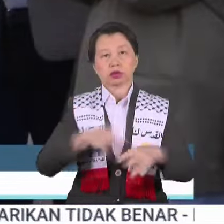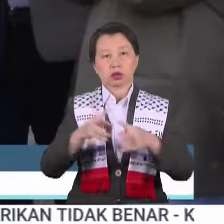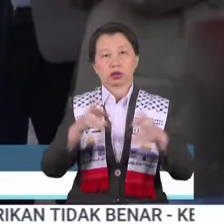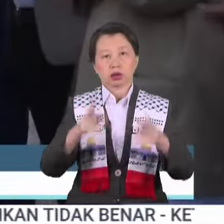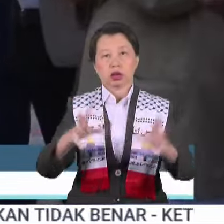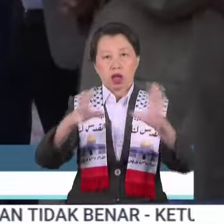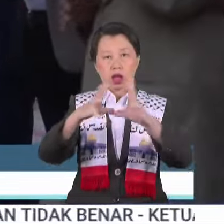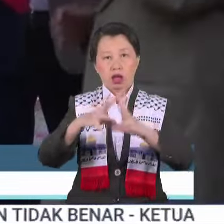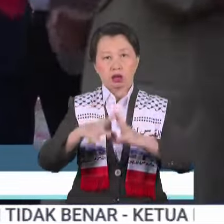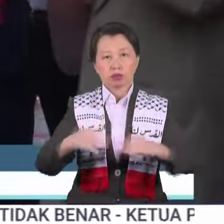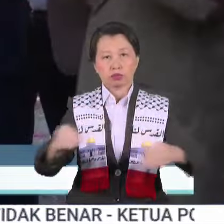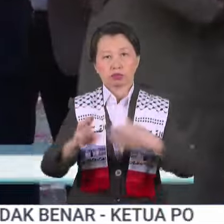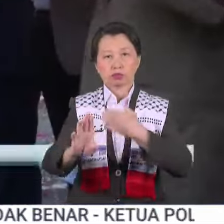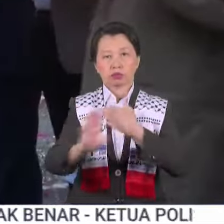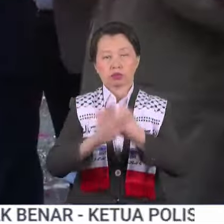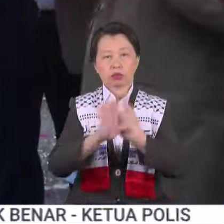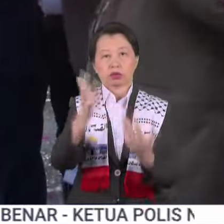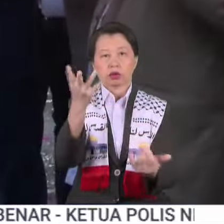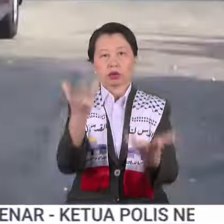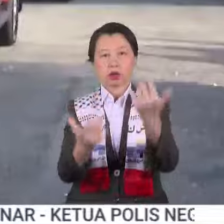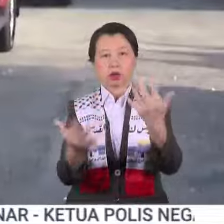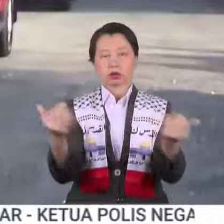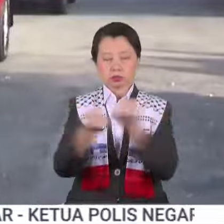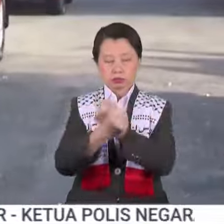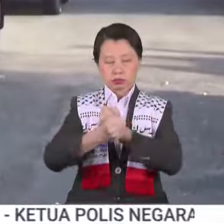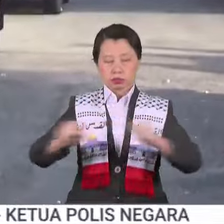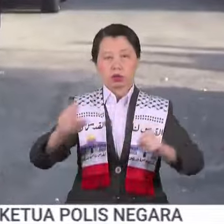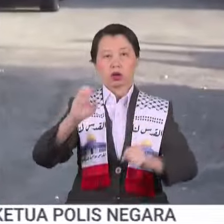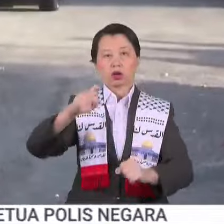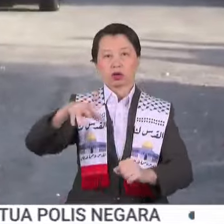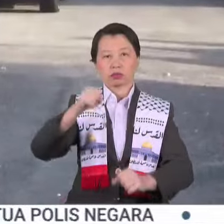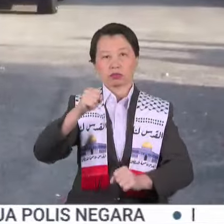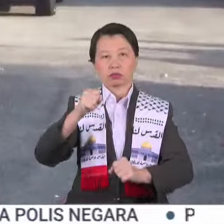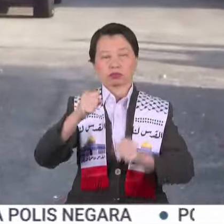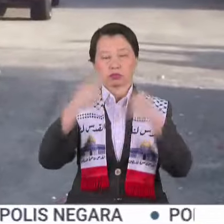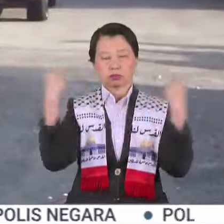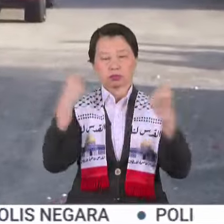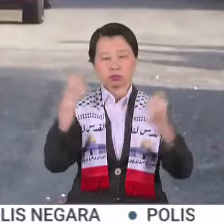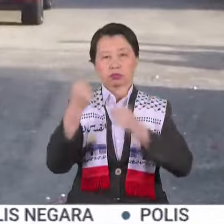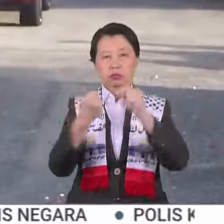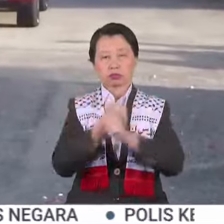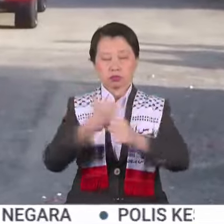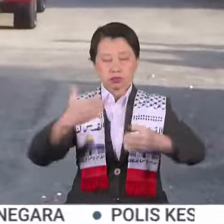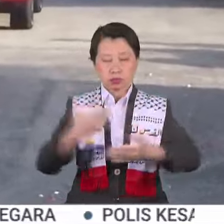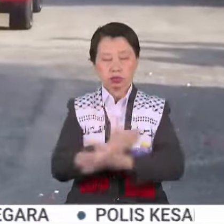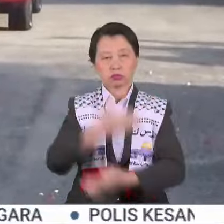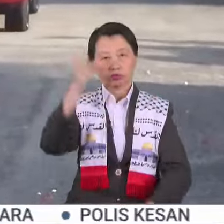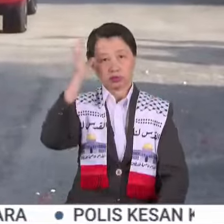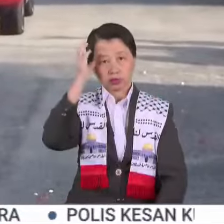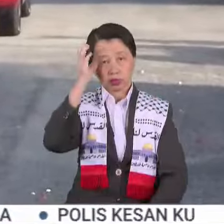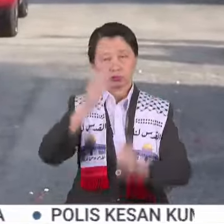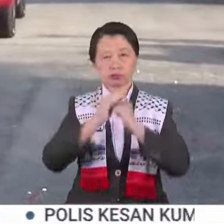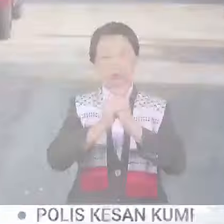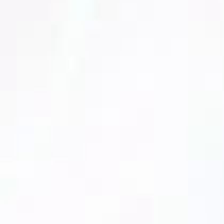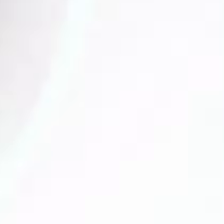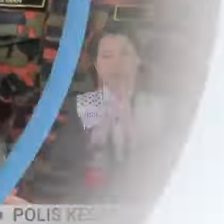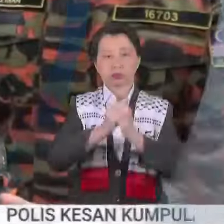program menghapus bahaya kebakaran dan kesiapsiagaan UPS Tahun Baru Cina di Kota Baru.